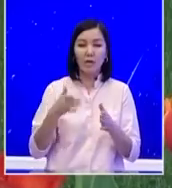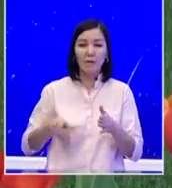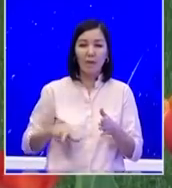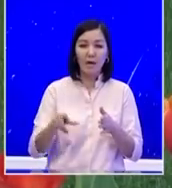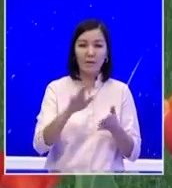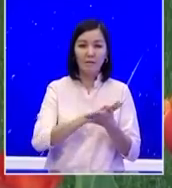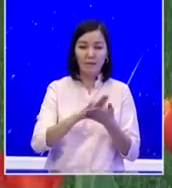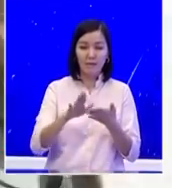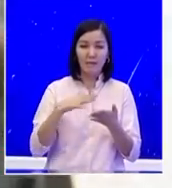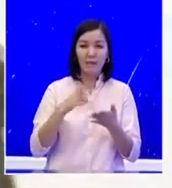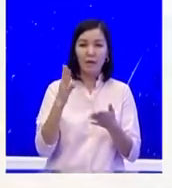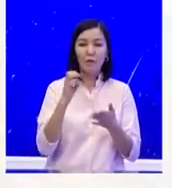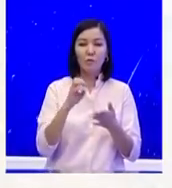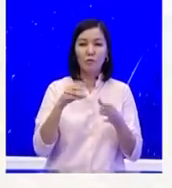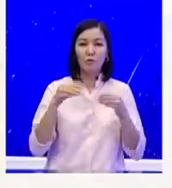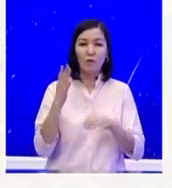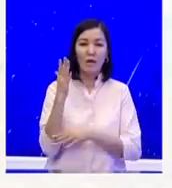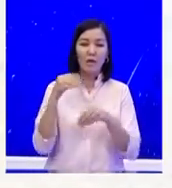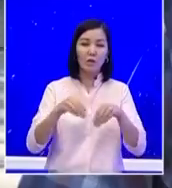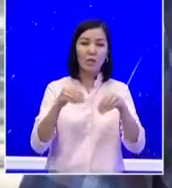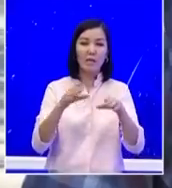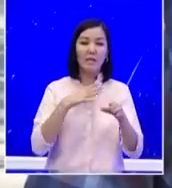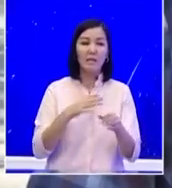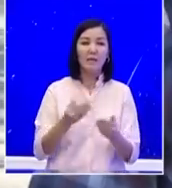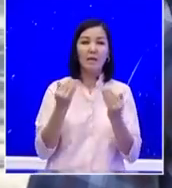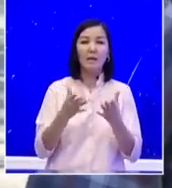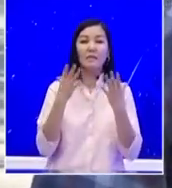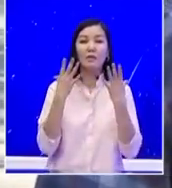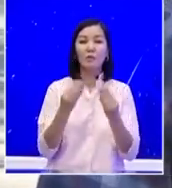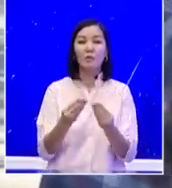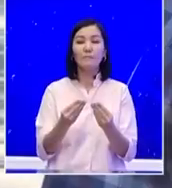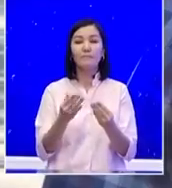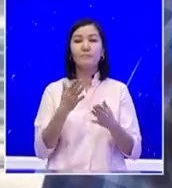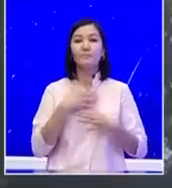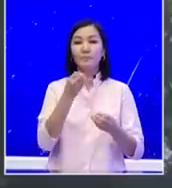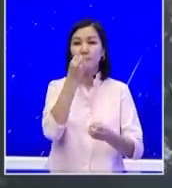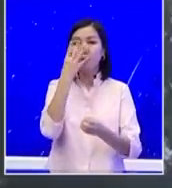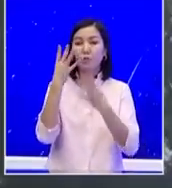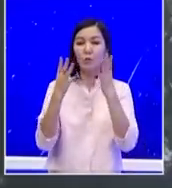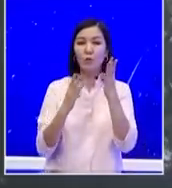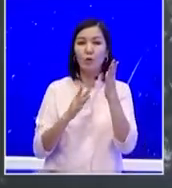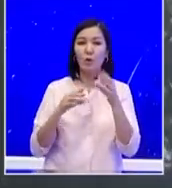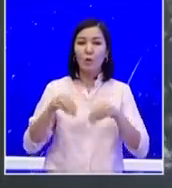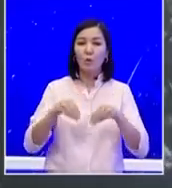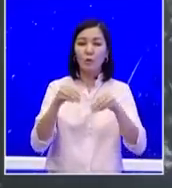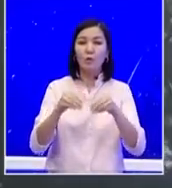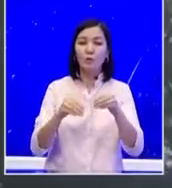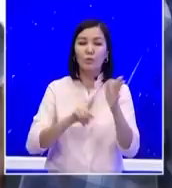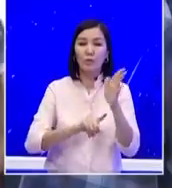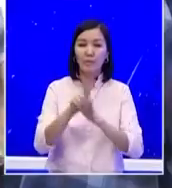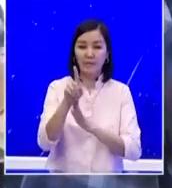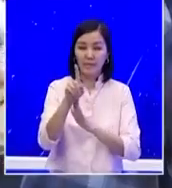жүйелері тазартылды. 400 түп ағаш егілді. Қазіргі таңда біз гүл отырғызу жұмыстарын, дайындық жұмыстарын жасап